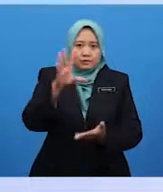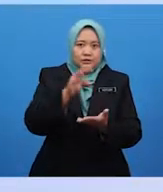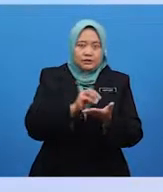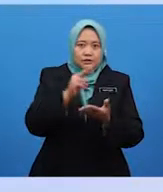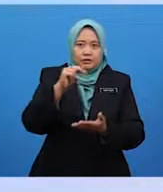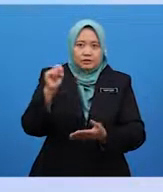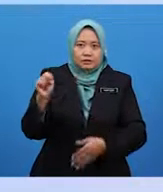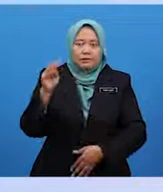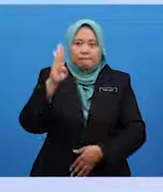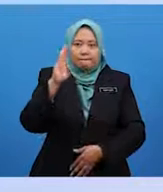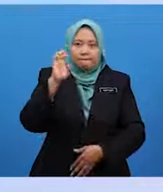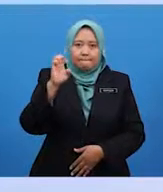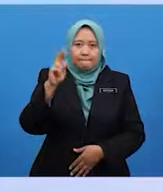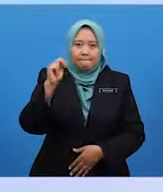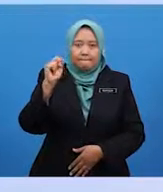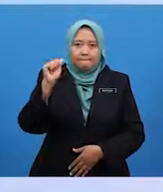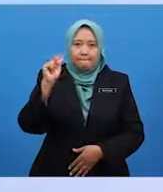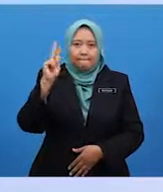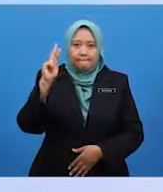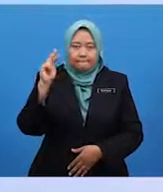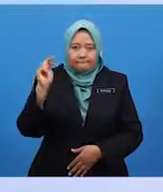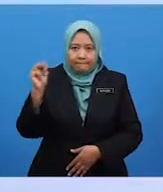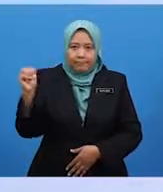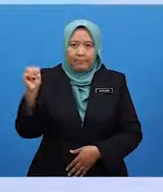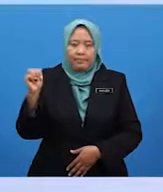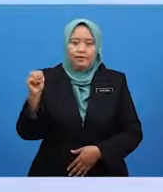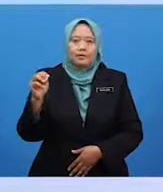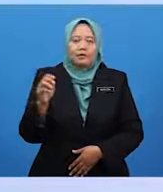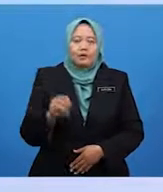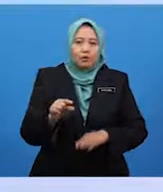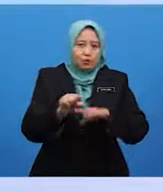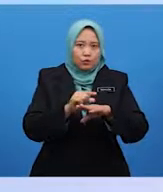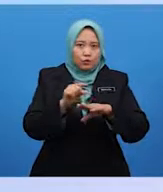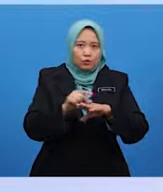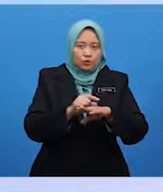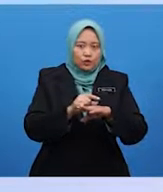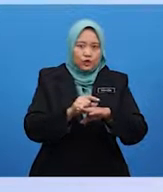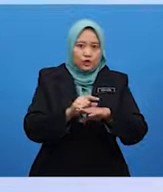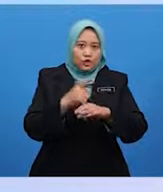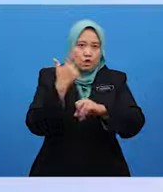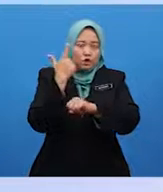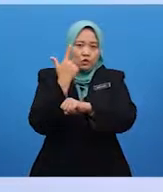logam yang dikuris menggunakan jarum tajam atau asid untuk menghakis imej yang hendak